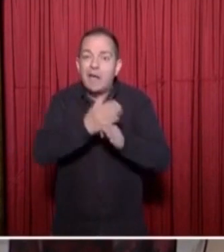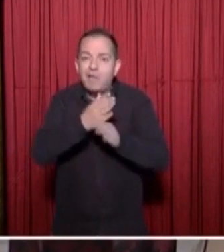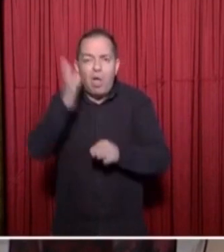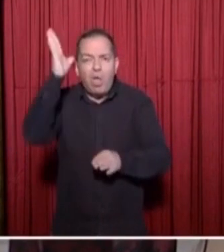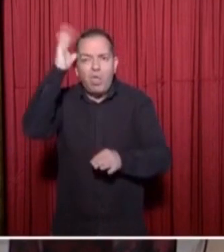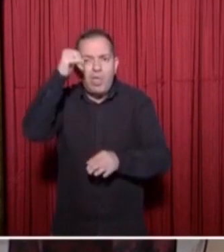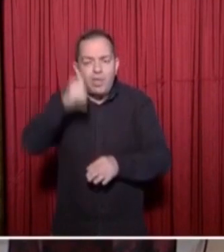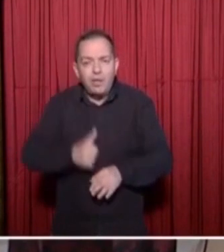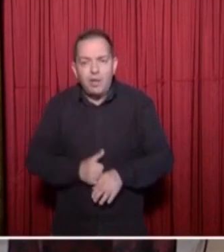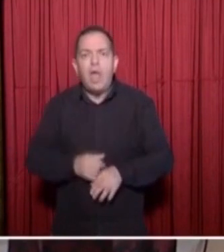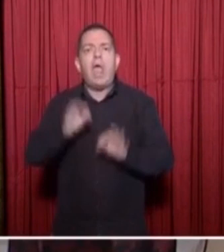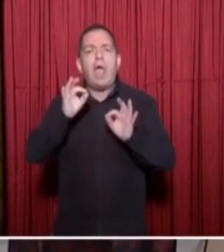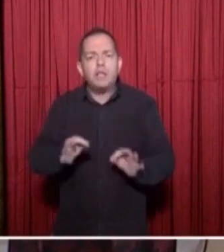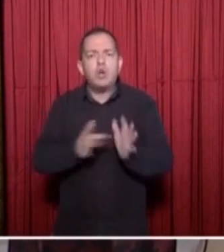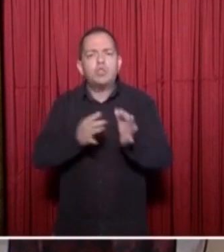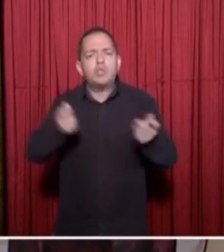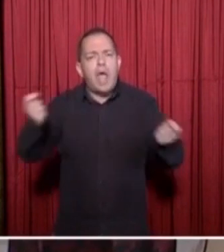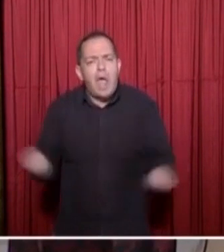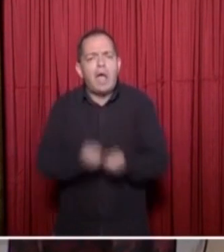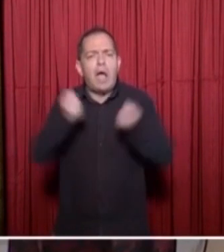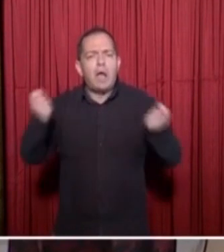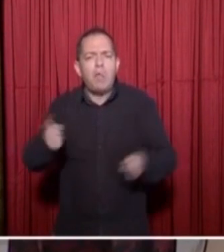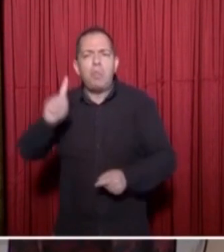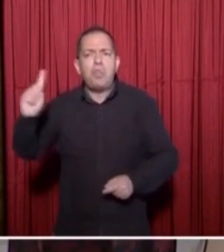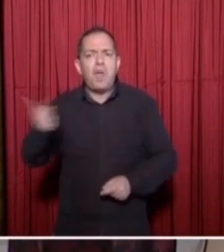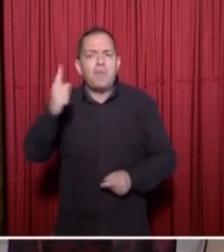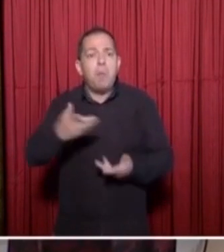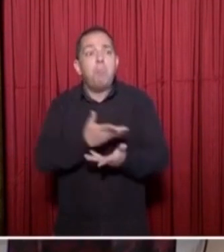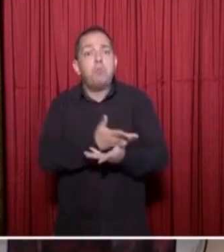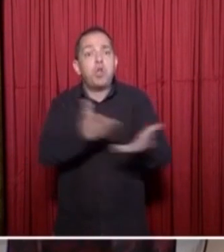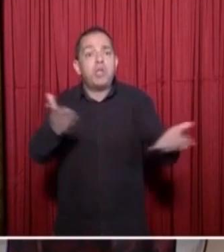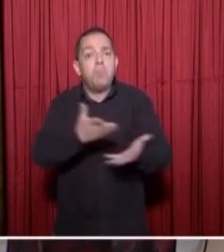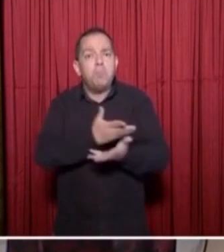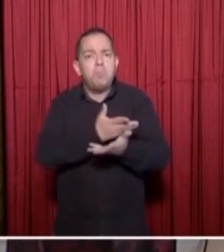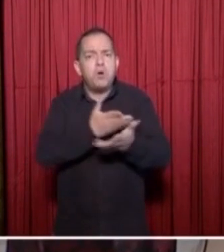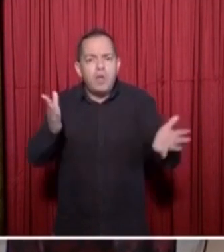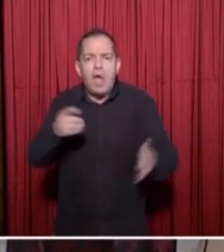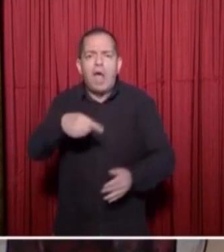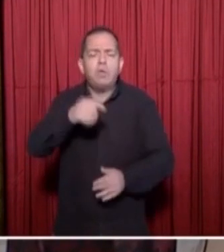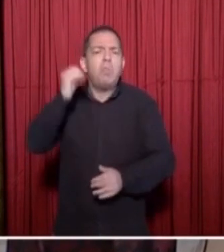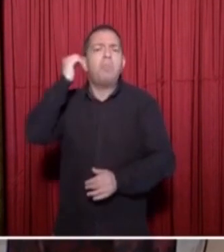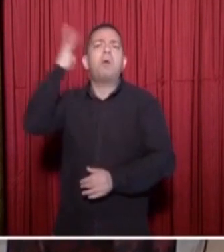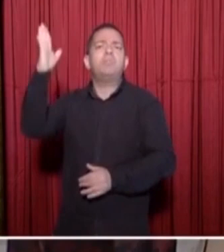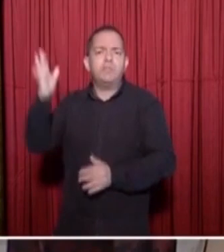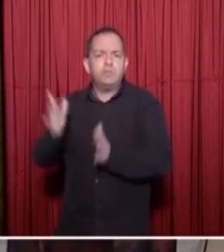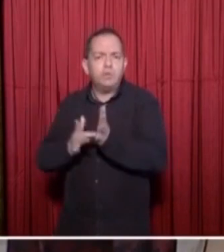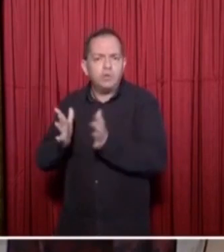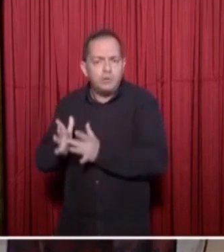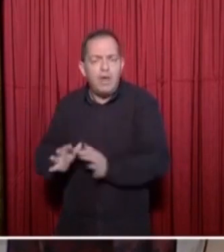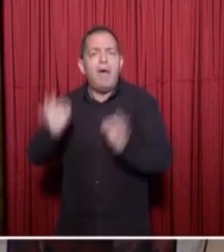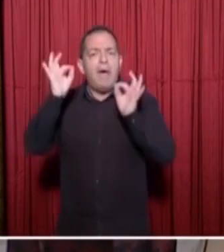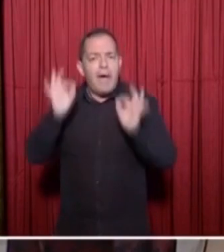αυτά δε αυτού σημεία πεποίηκό τους, έμπροσθεν αυτόν, που και πίστευον εις αυτόν, είναι